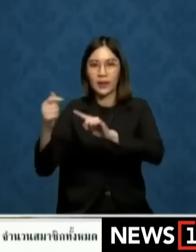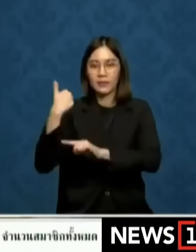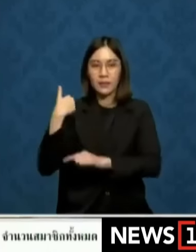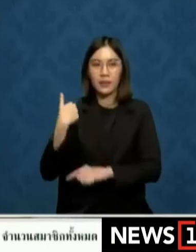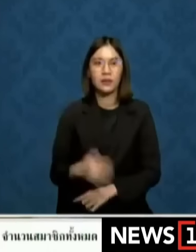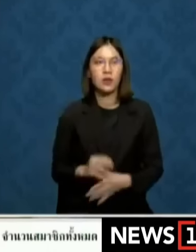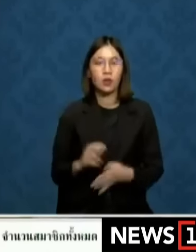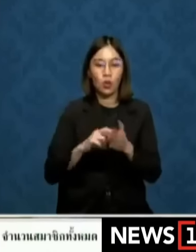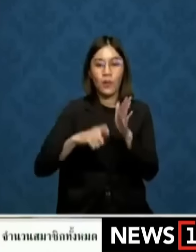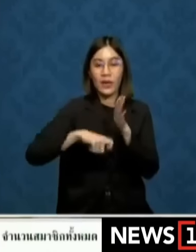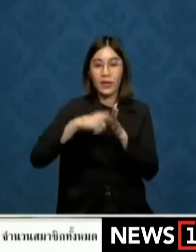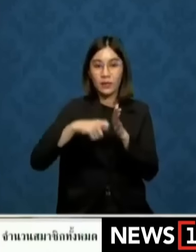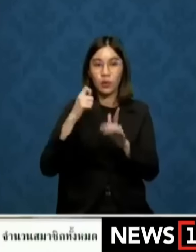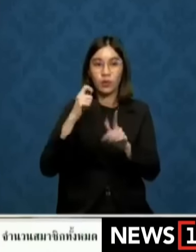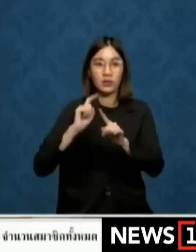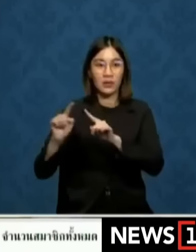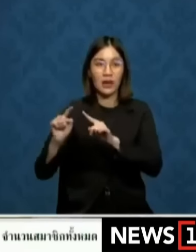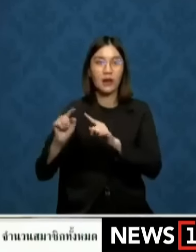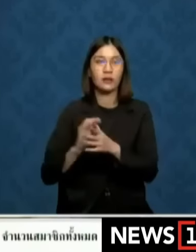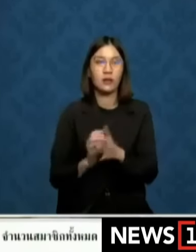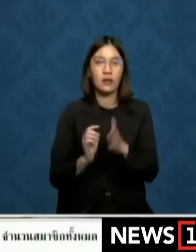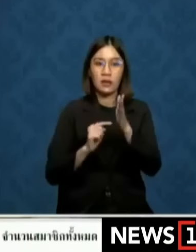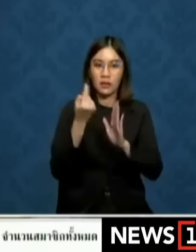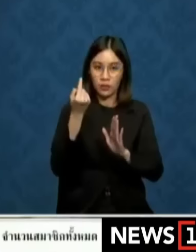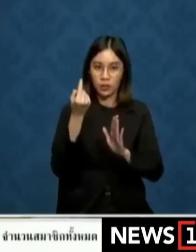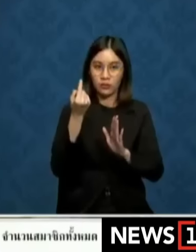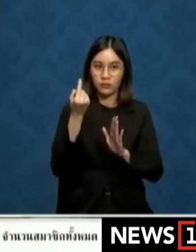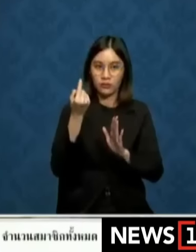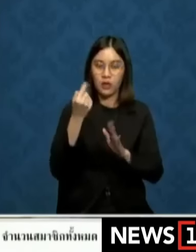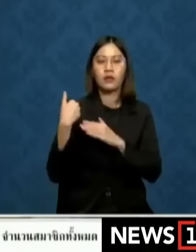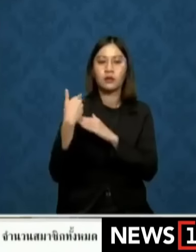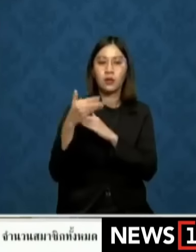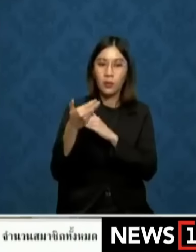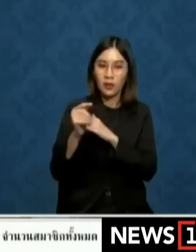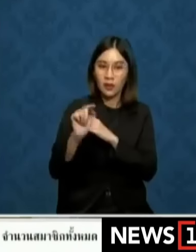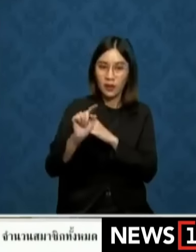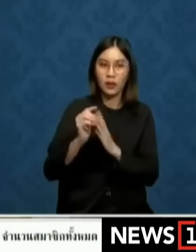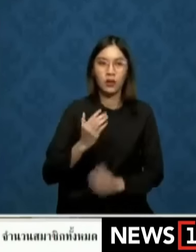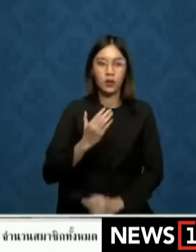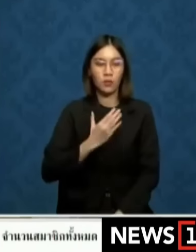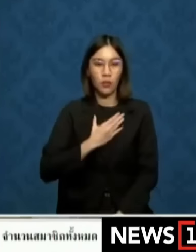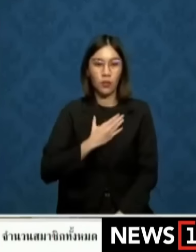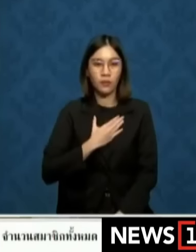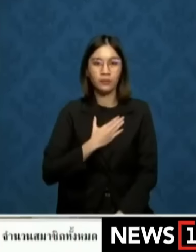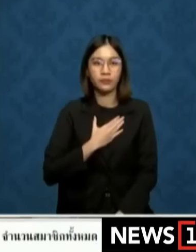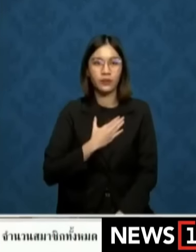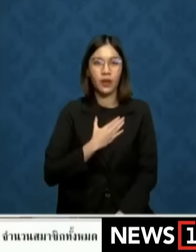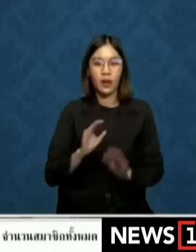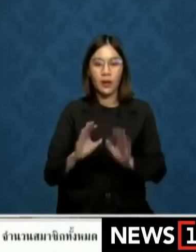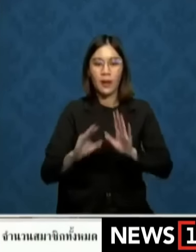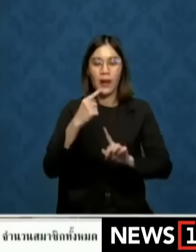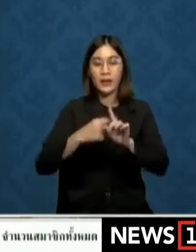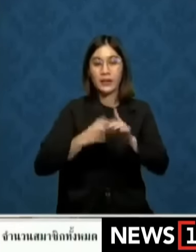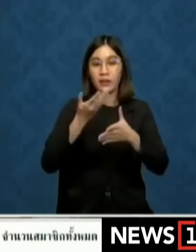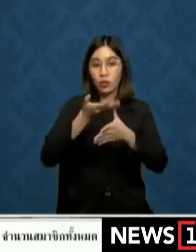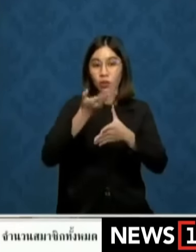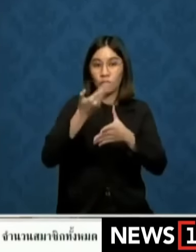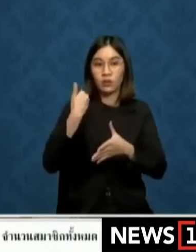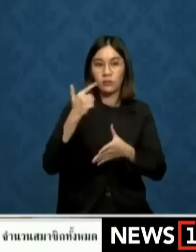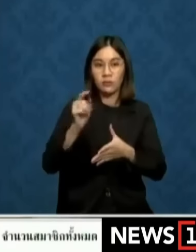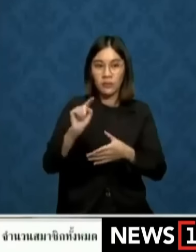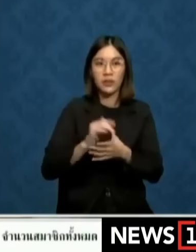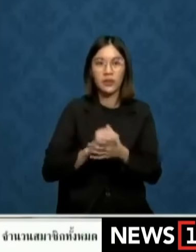ณาแก้ปัญหาการระบาดปลาหมอคางดำแต่ได้ขอถอนยติดังกล่าวออกแล้วก็เปลี่ยนเป็นการเสนอแก้ไขการแพร่ระบาดของปลาหมอคางดำ